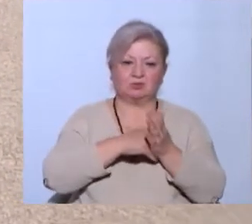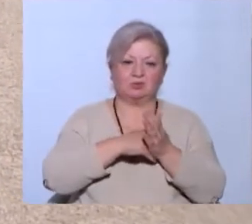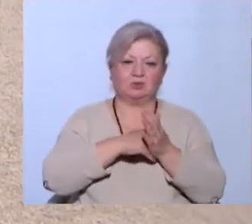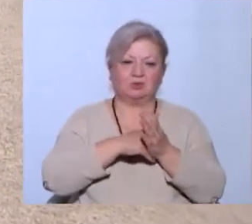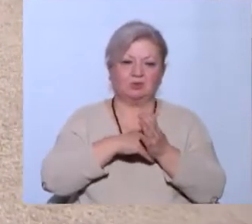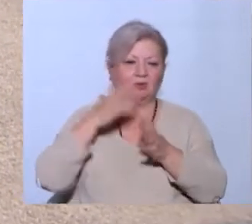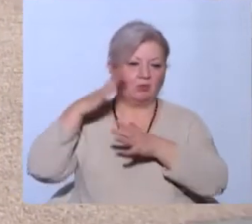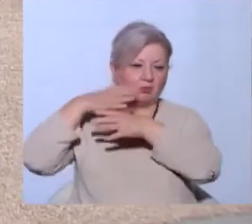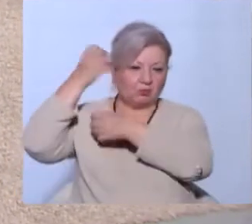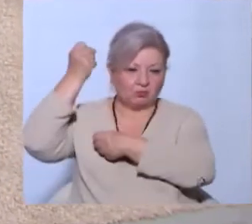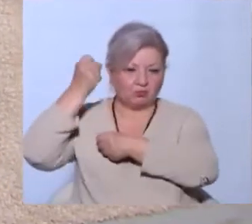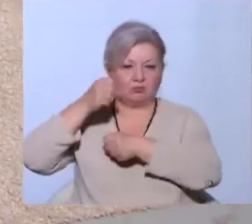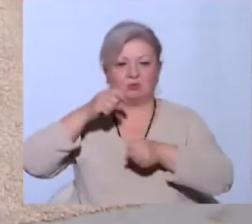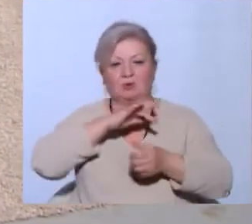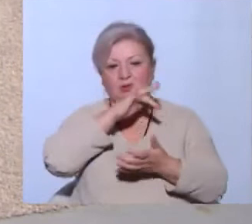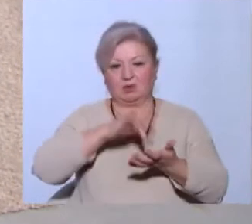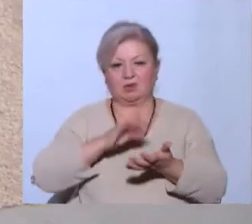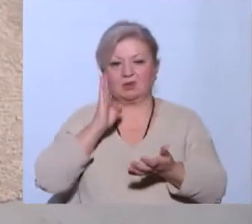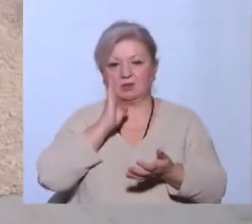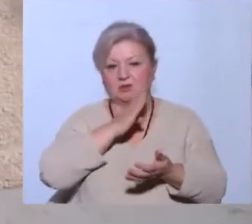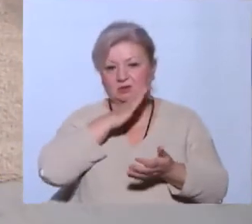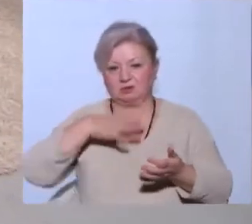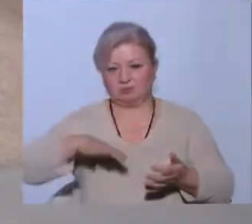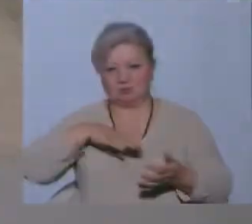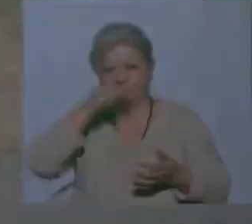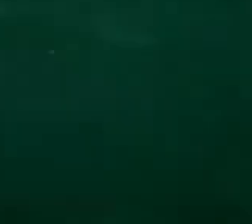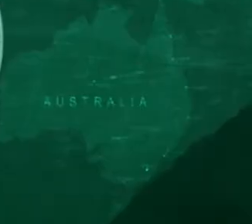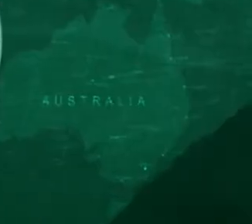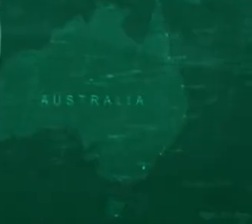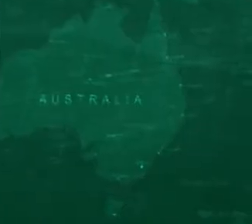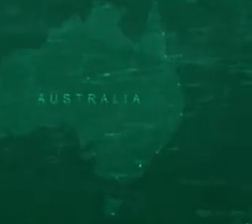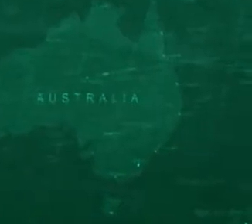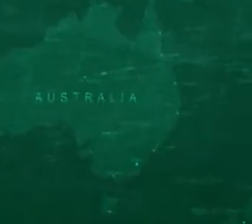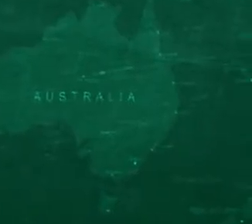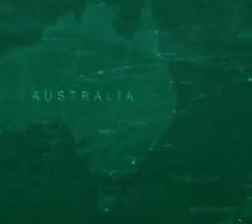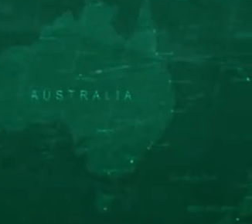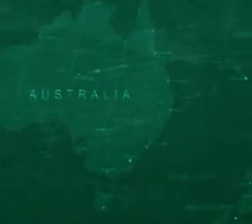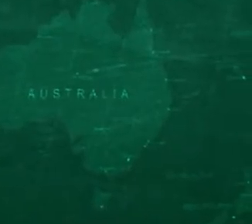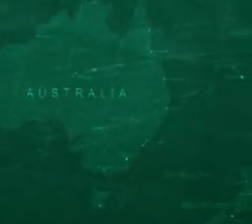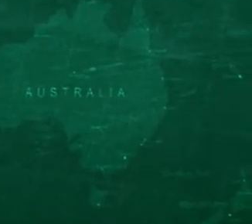დედაქალაქ თბილისს შევისწავლით. ნახვამდის.